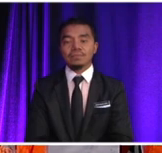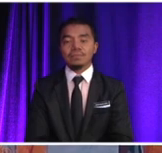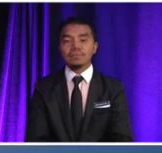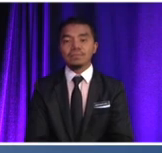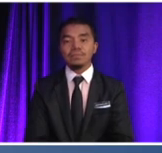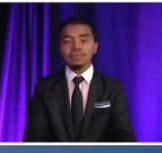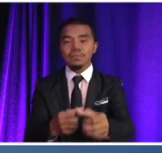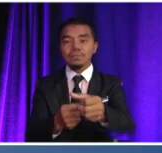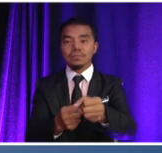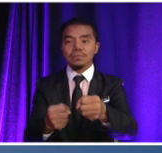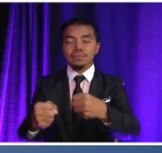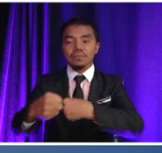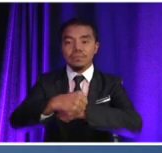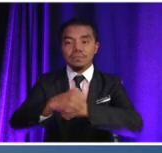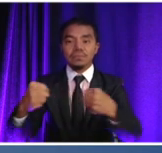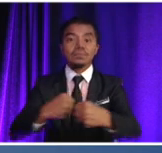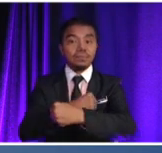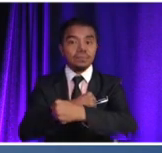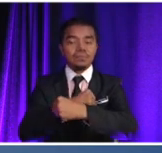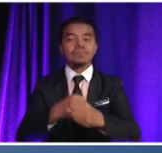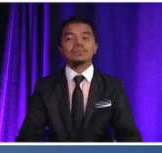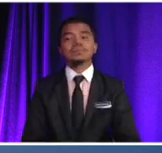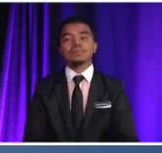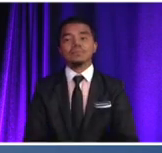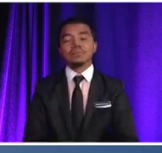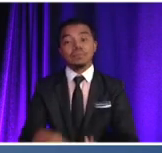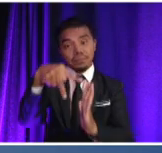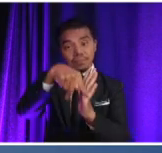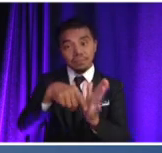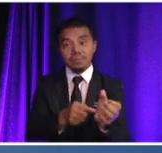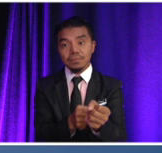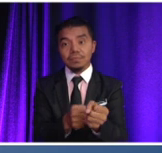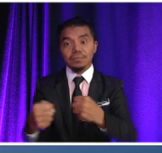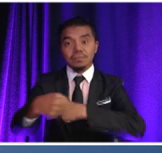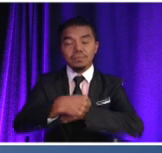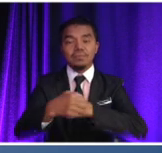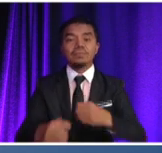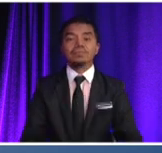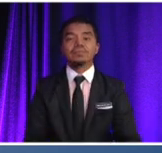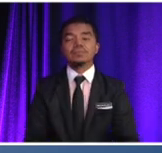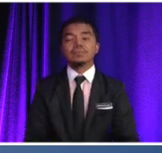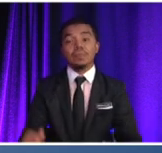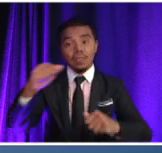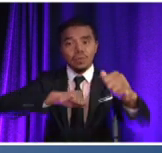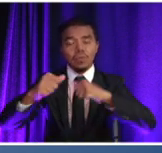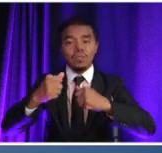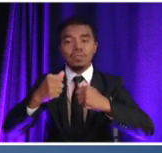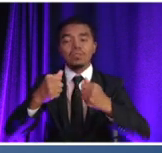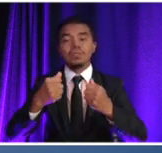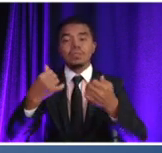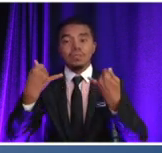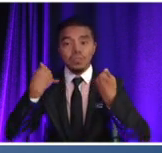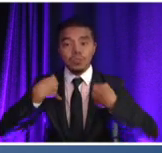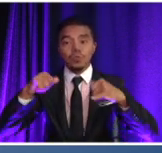Jadi kita perlu paham definisi dia peniaga ialah individu yang menjalankan activity Menjual dan membeli barang